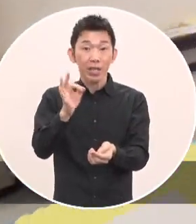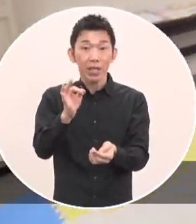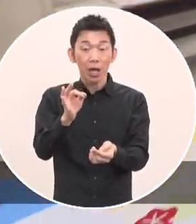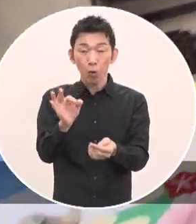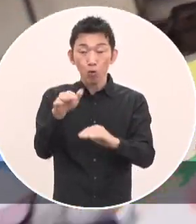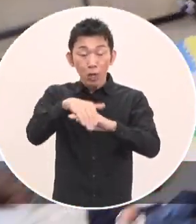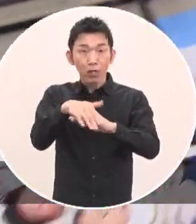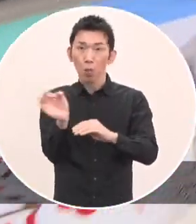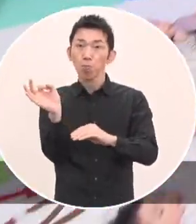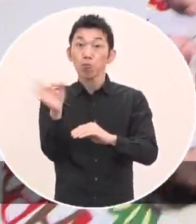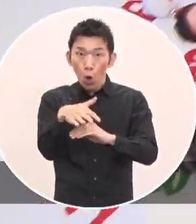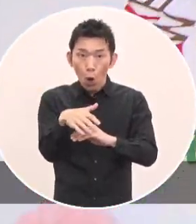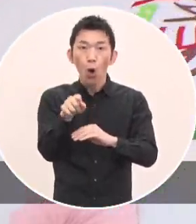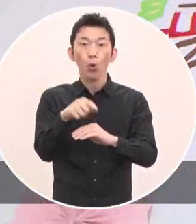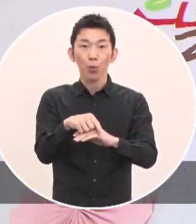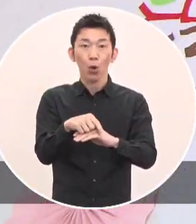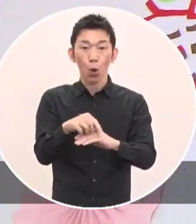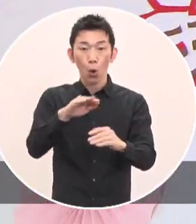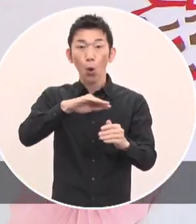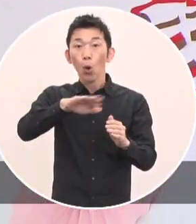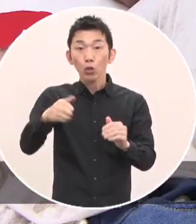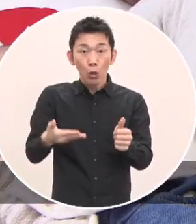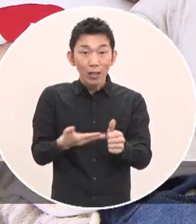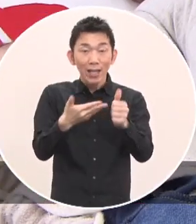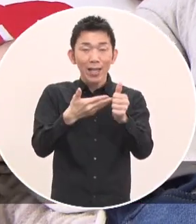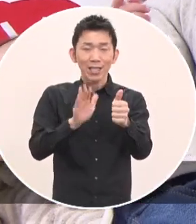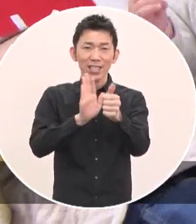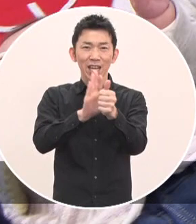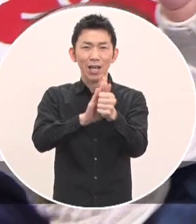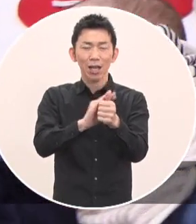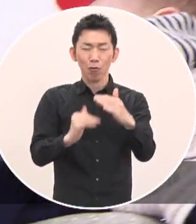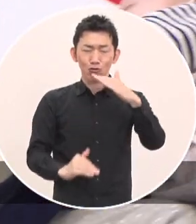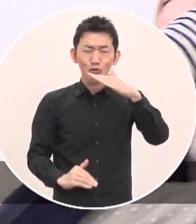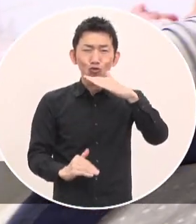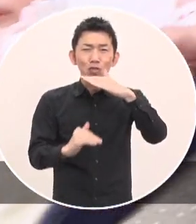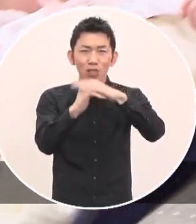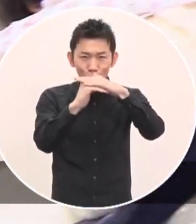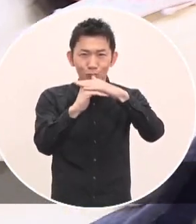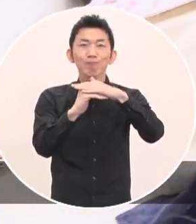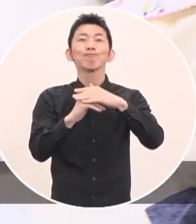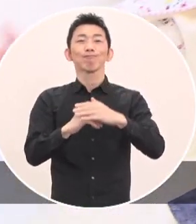れより子育て支援の充実が図られています